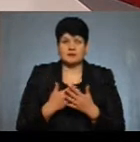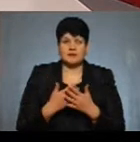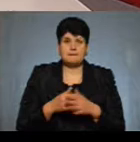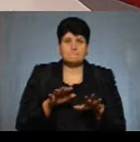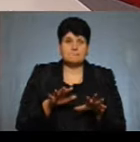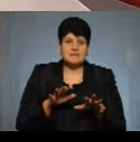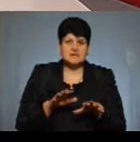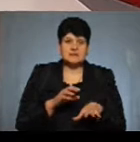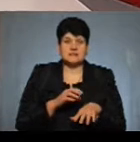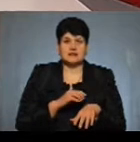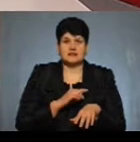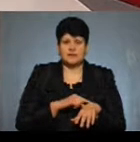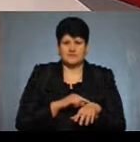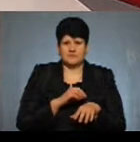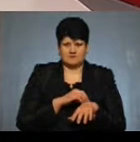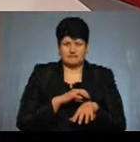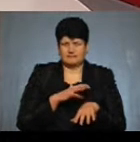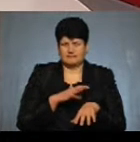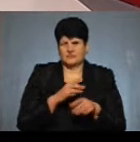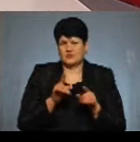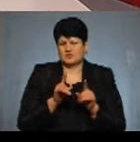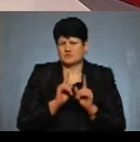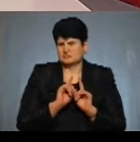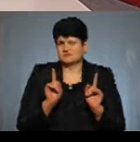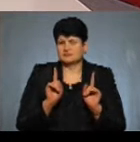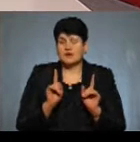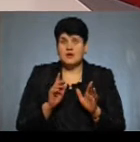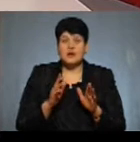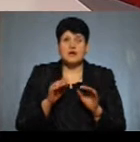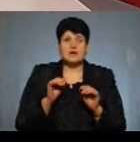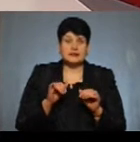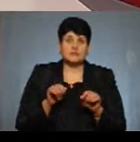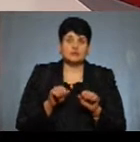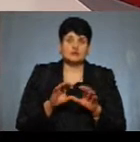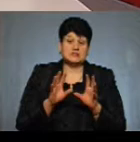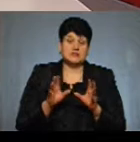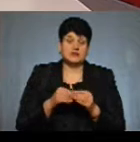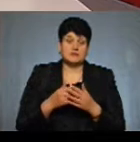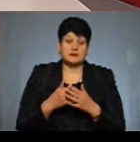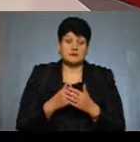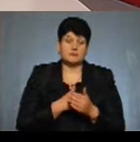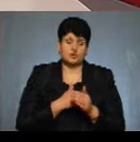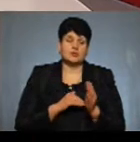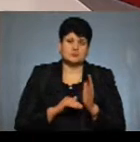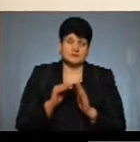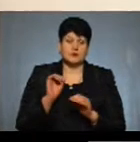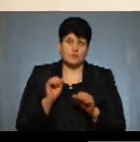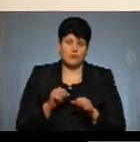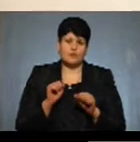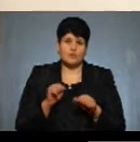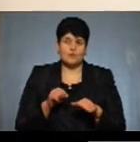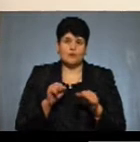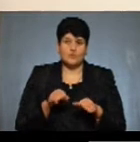вигляді місцевих, як у місці введення самої вакцини, так і загальні. Це можливе підвищення